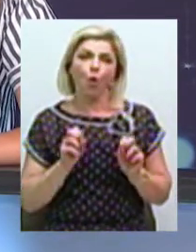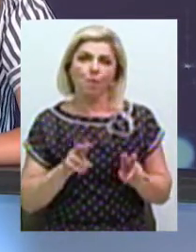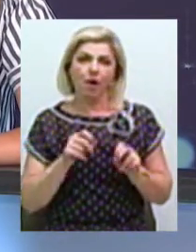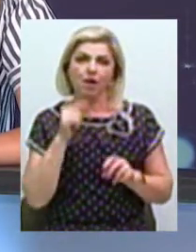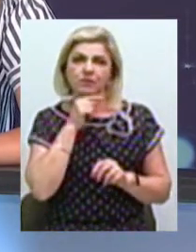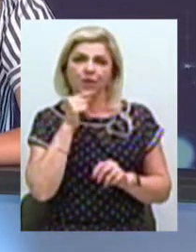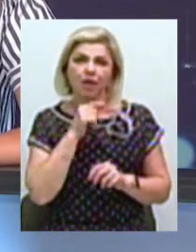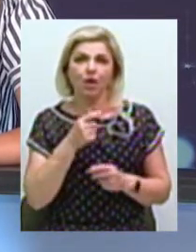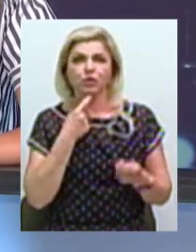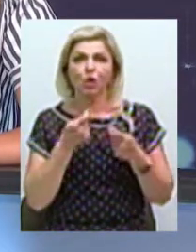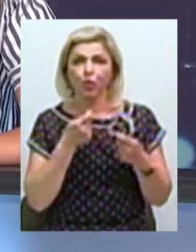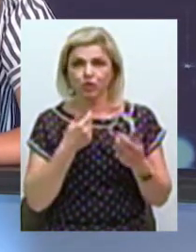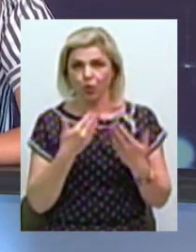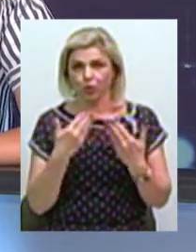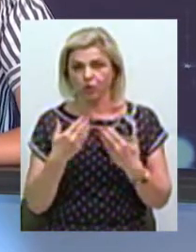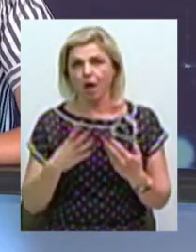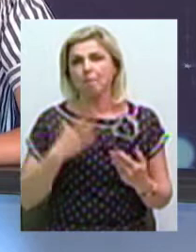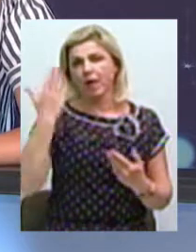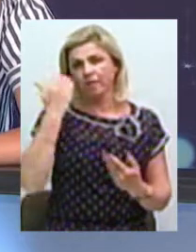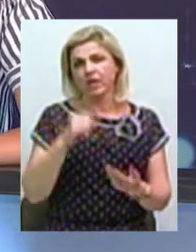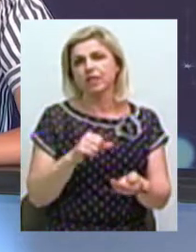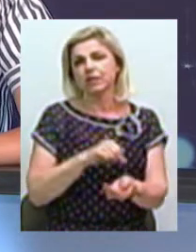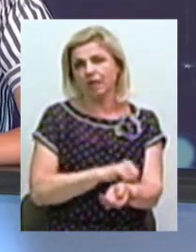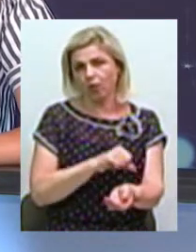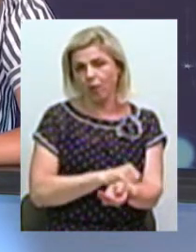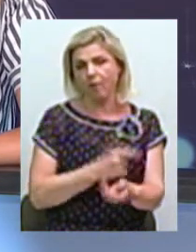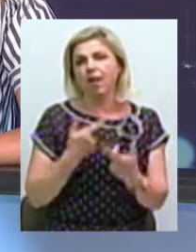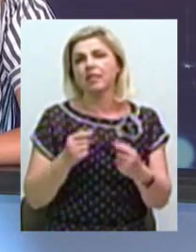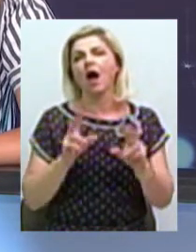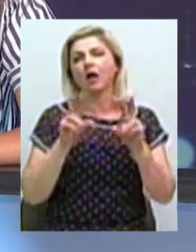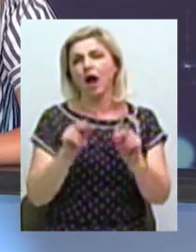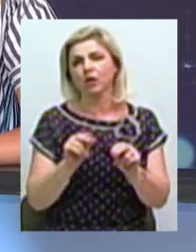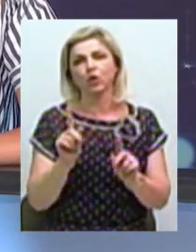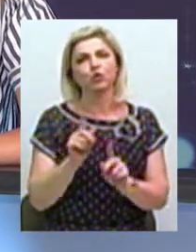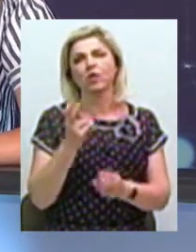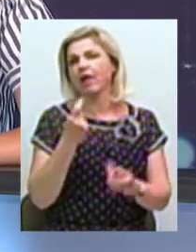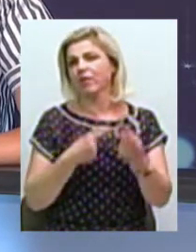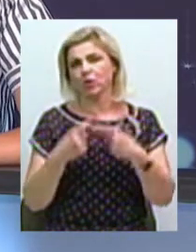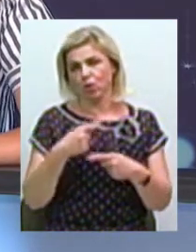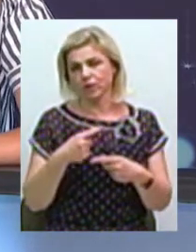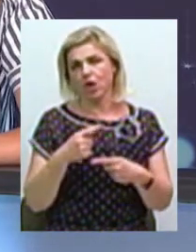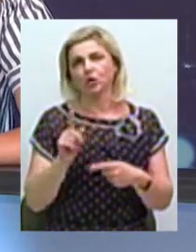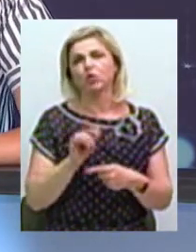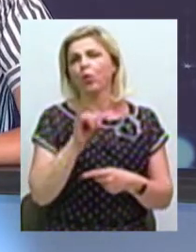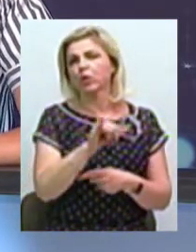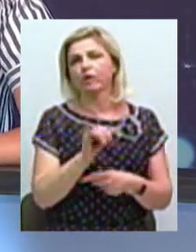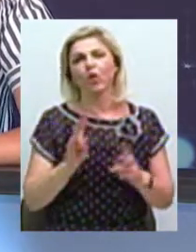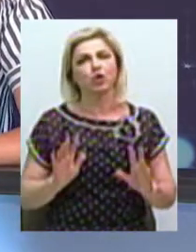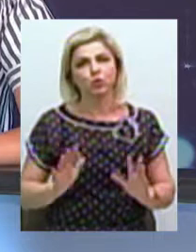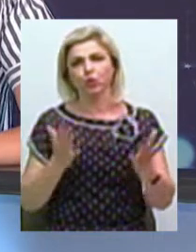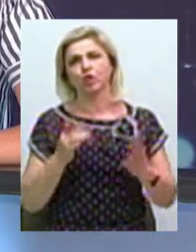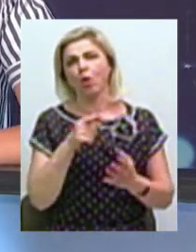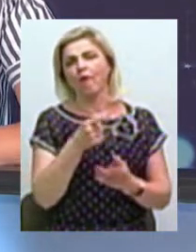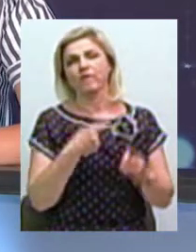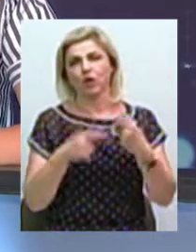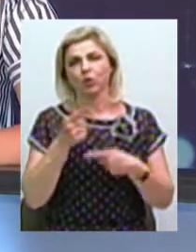относятся, конечно, бывший зависимый человек, ну, где гарантия, что он не вернется обратно, что у него что-то не случится, и он опять не вернется в ту жизнь, в